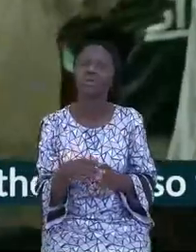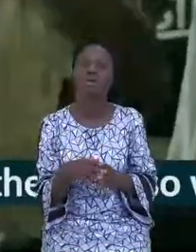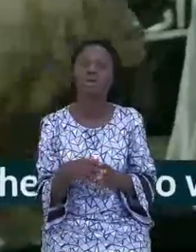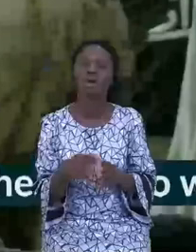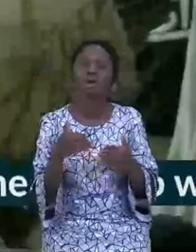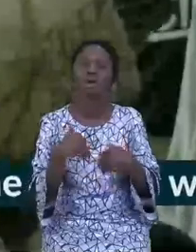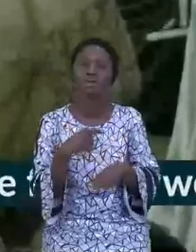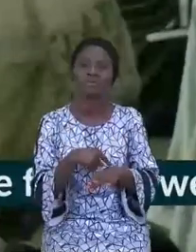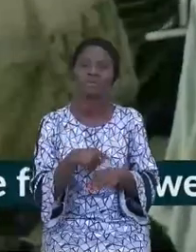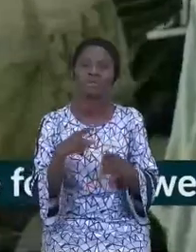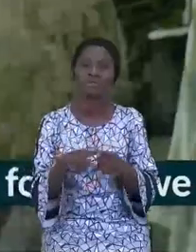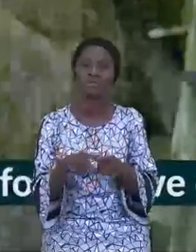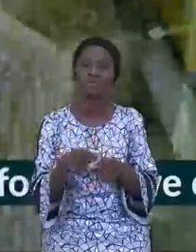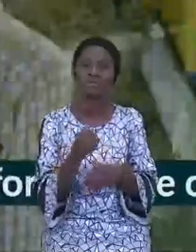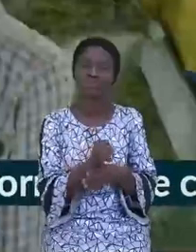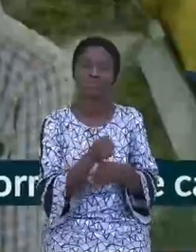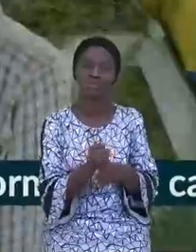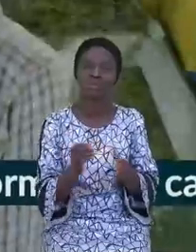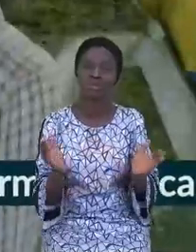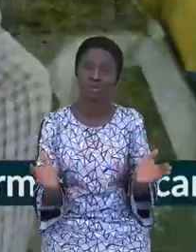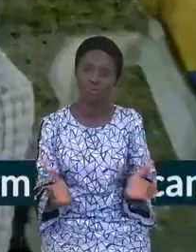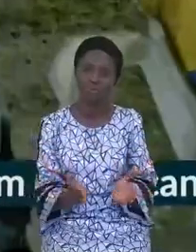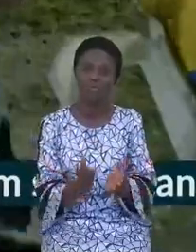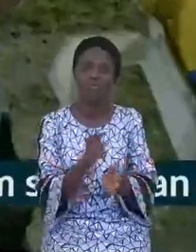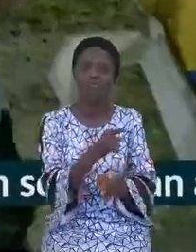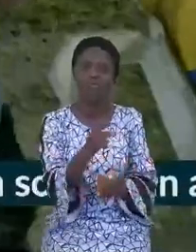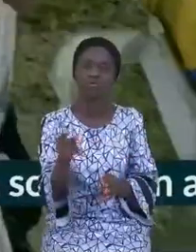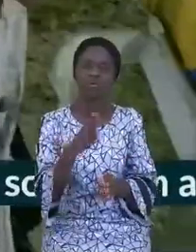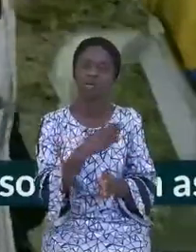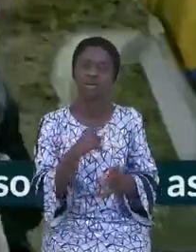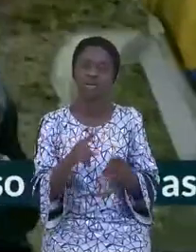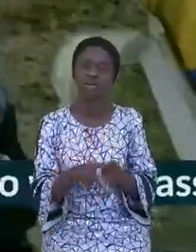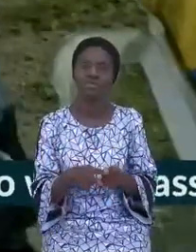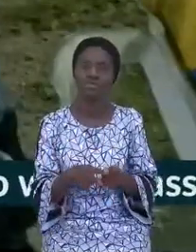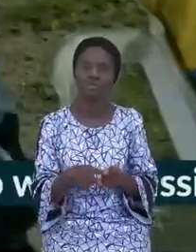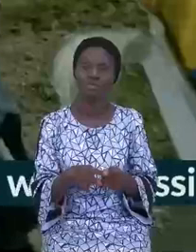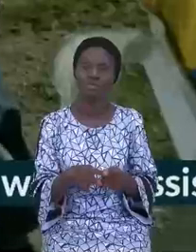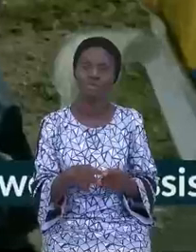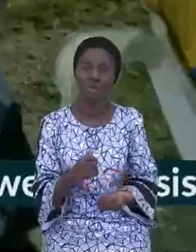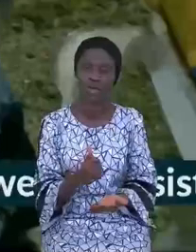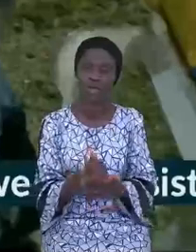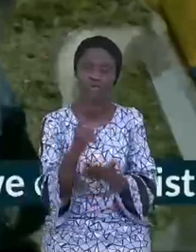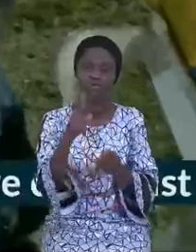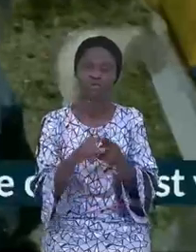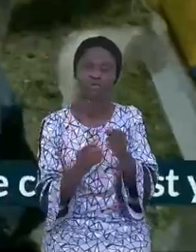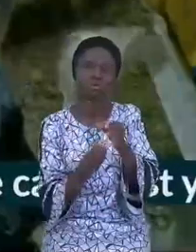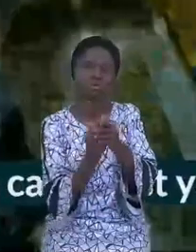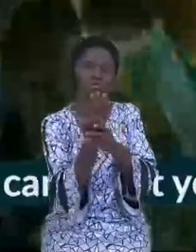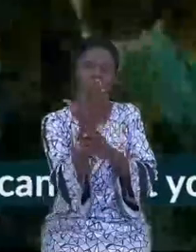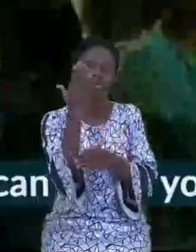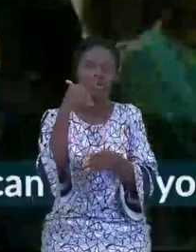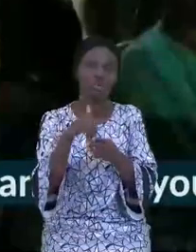cours de cette croisade. Et ça vous permettra donc de grandir ensemble dans la